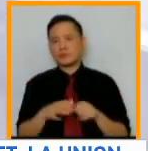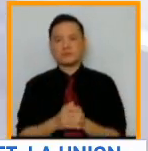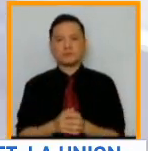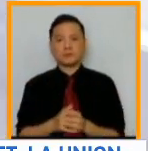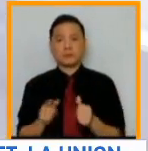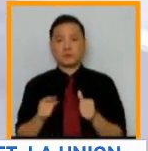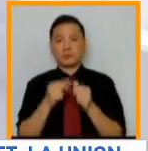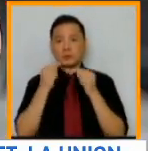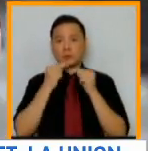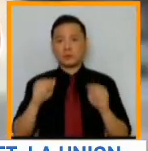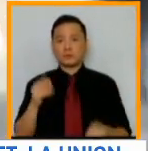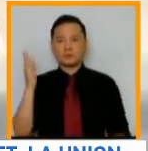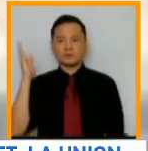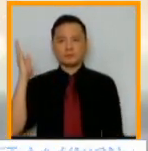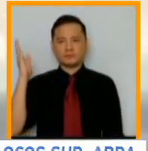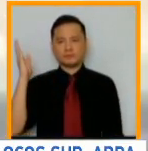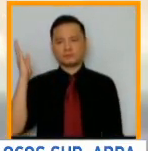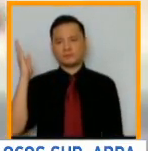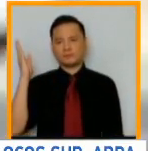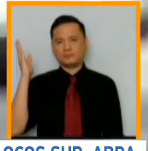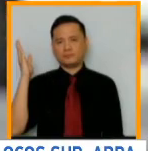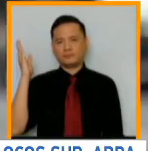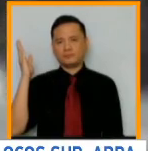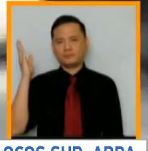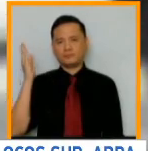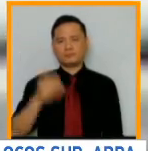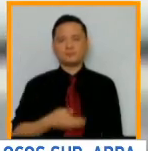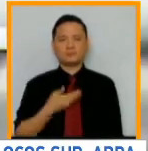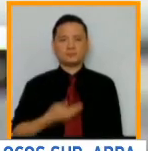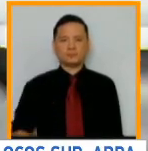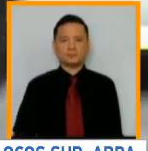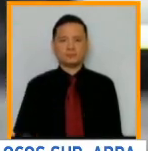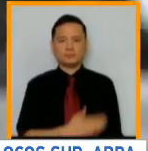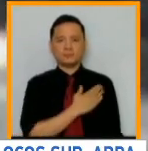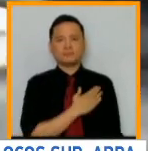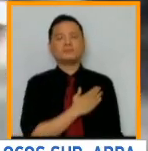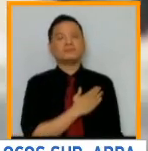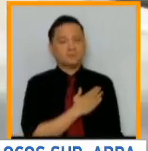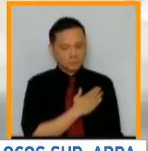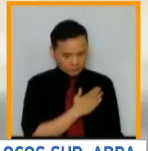Aguinaldo, Mav Gonzalez, Tina Panganiban Perez, Buong Puso para sa Pilipino.